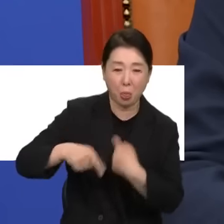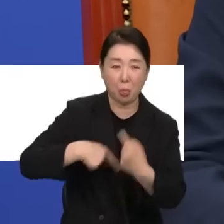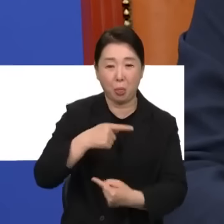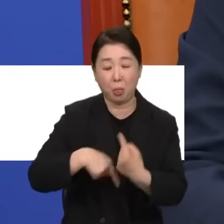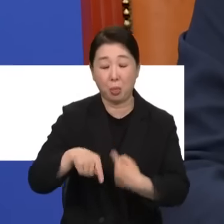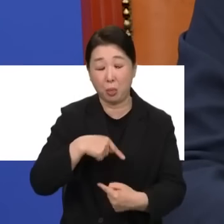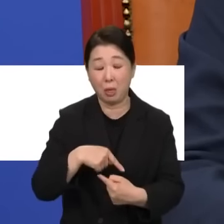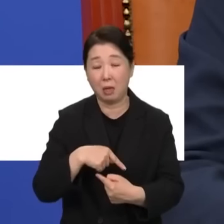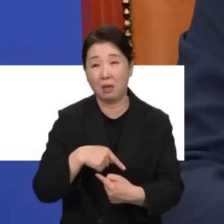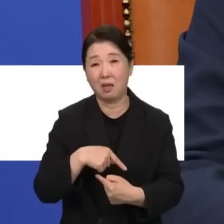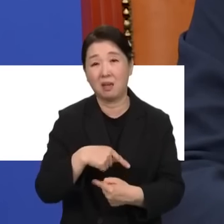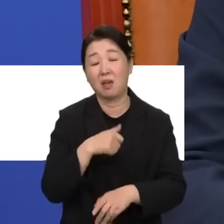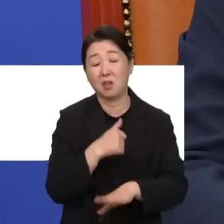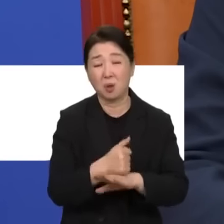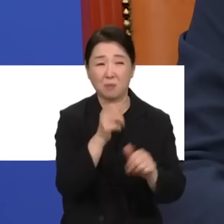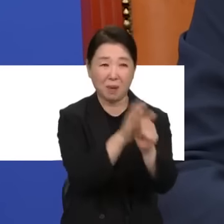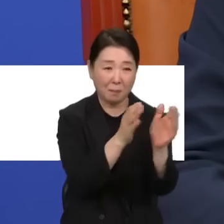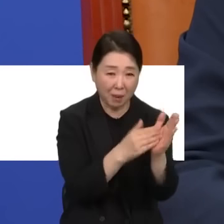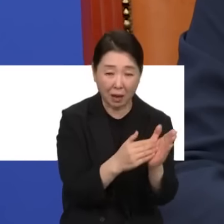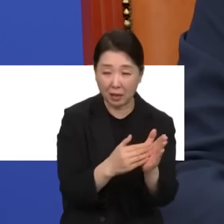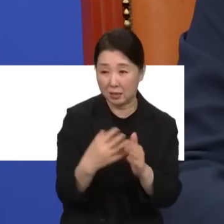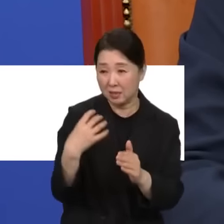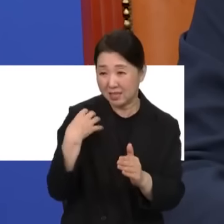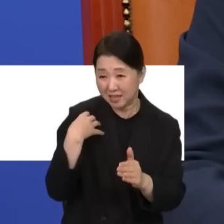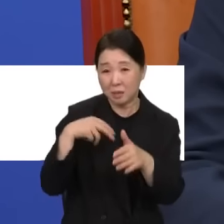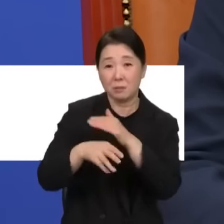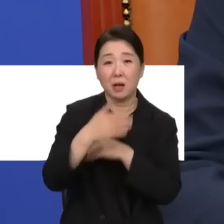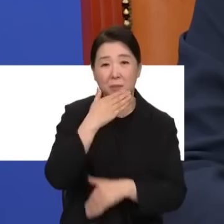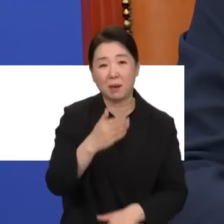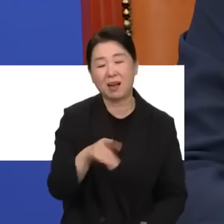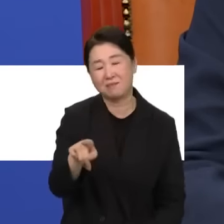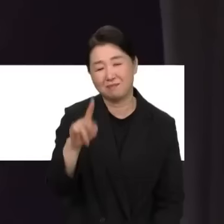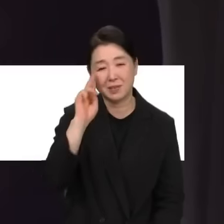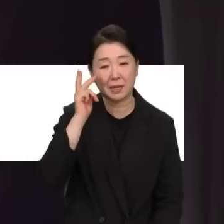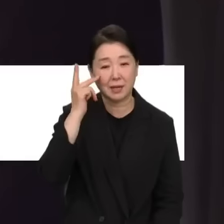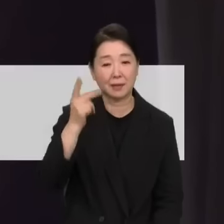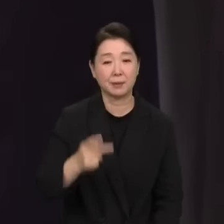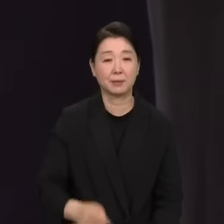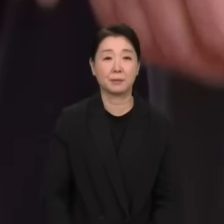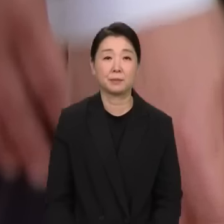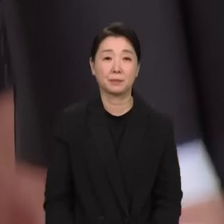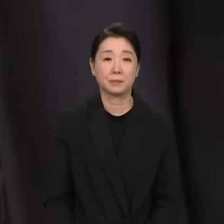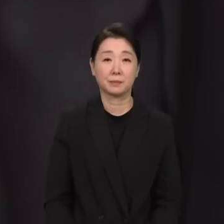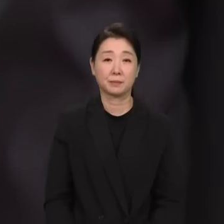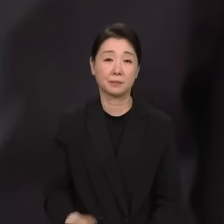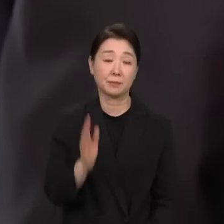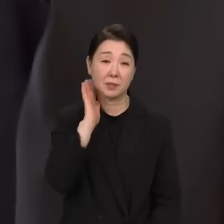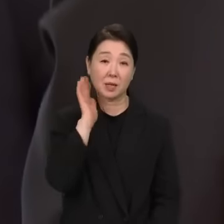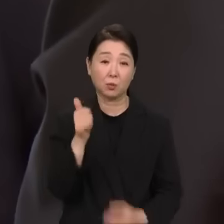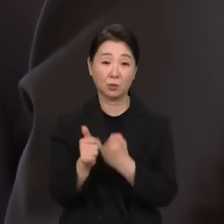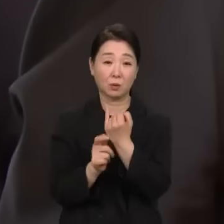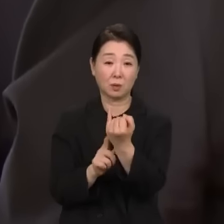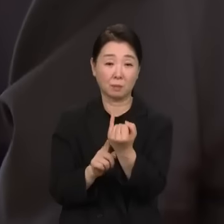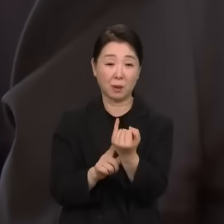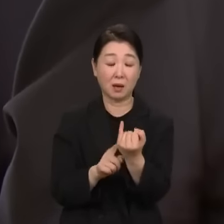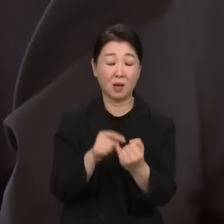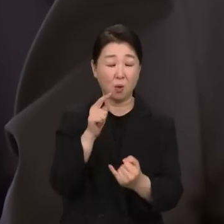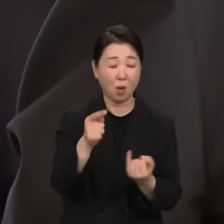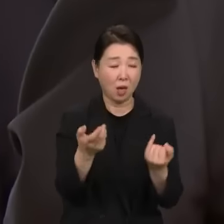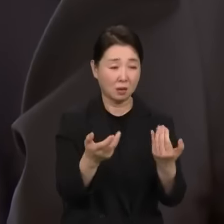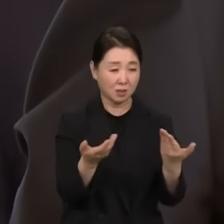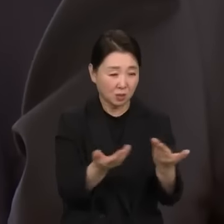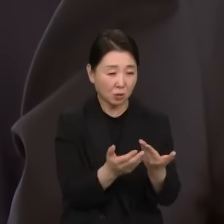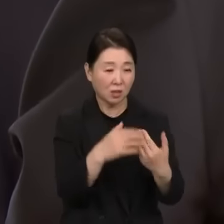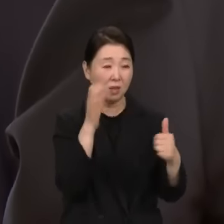자르기로 책임을 피할 수 있다고 생각한다면 엄청난 착각입니다. 그러자 김 여사 측은 꼬리 자르기는